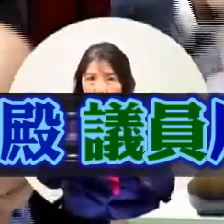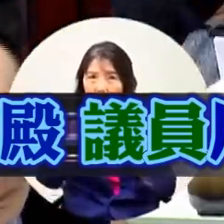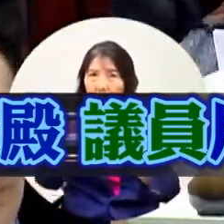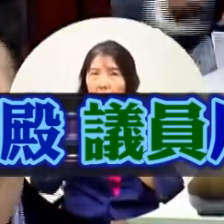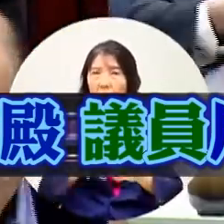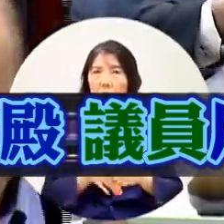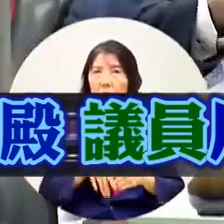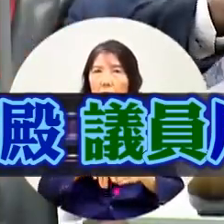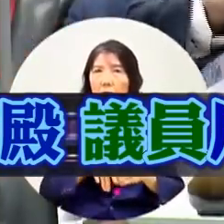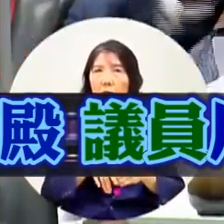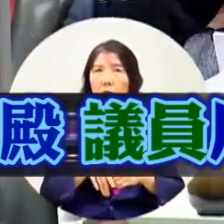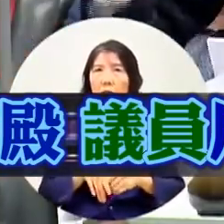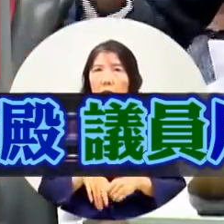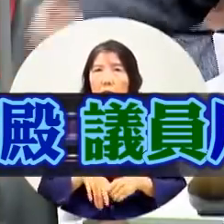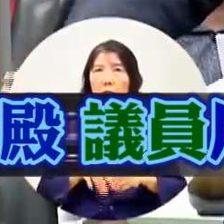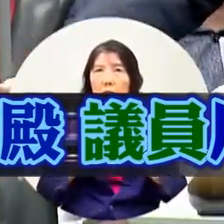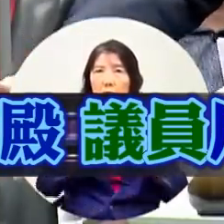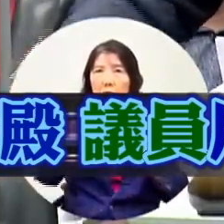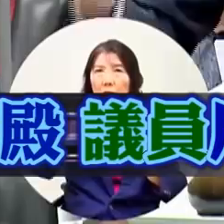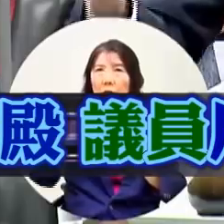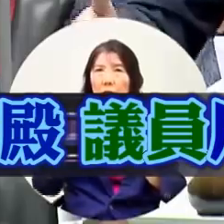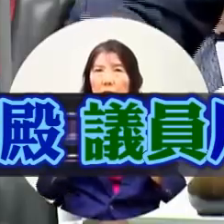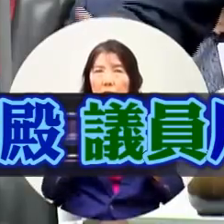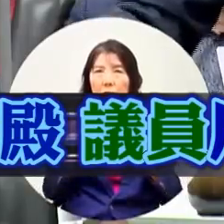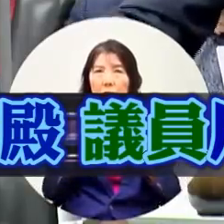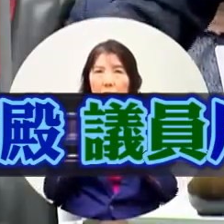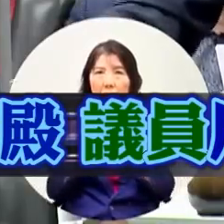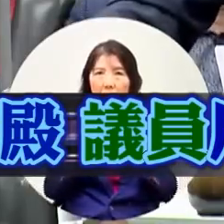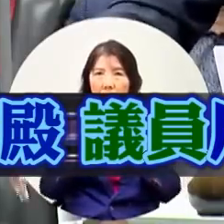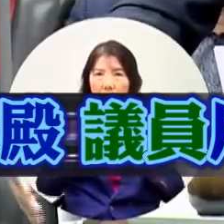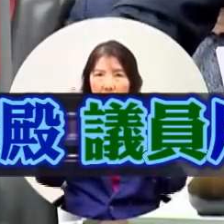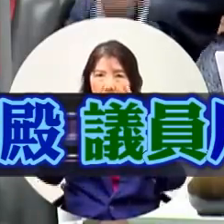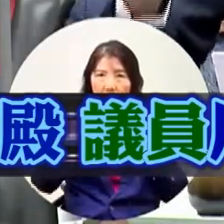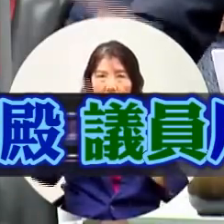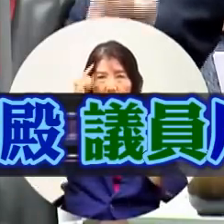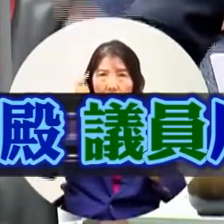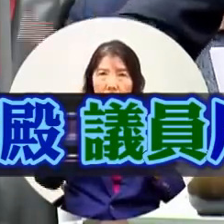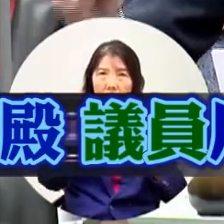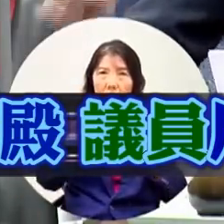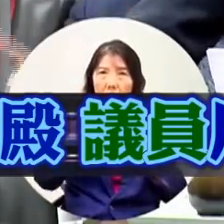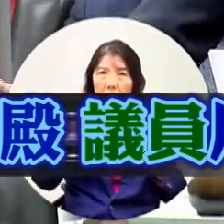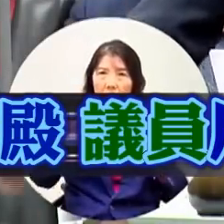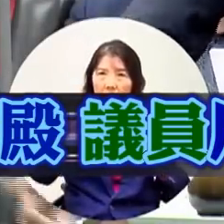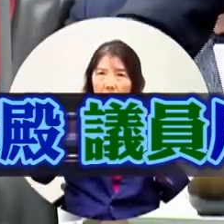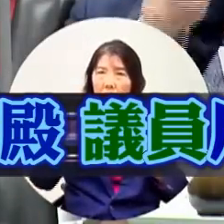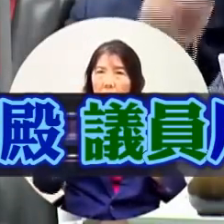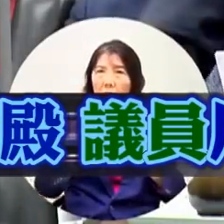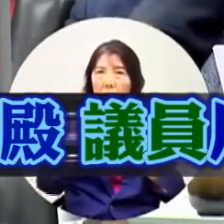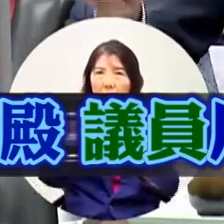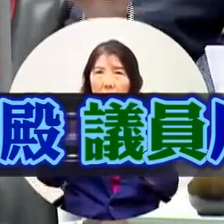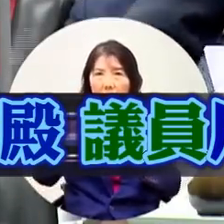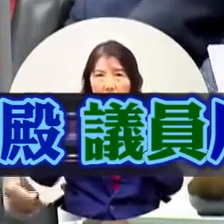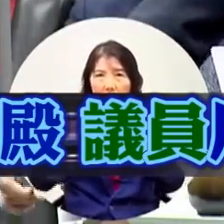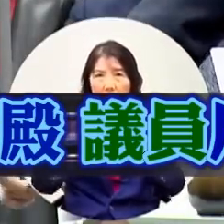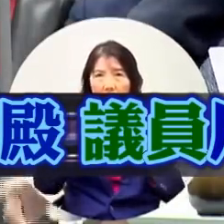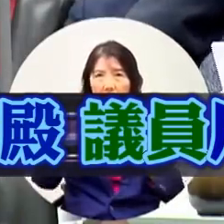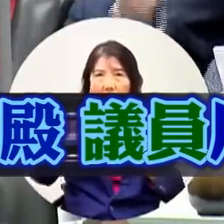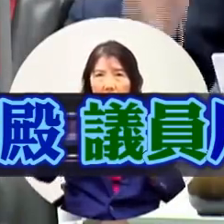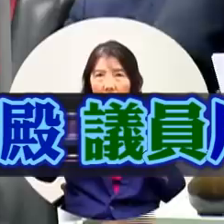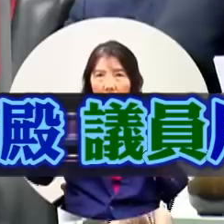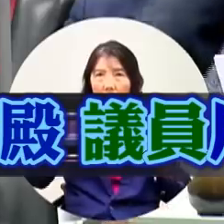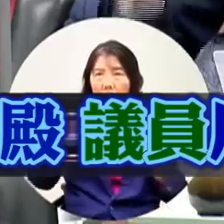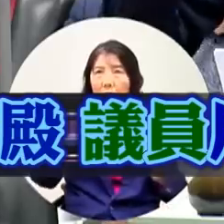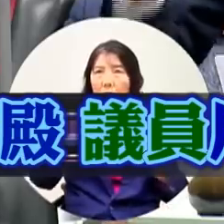一律。市长，近在眼前的桥头科学园区，11000个工作机会，1800亿的产